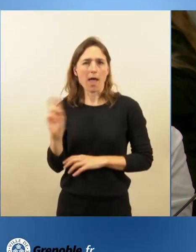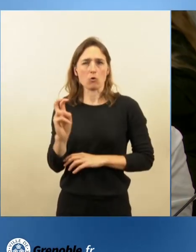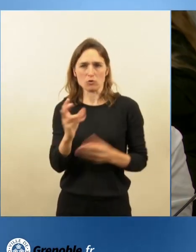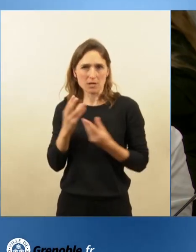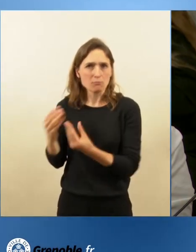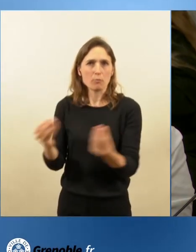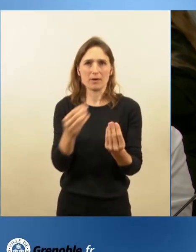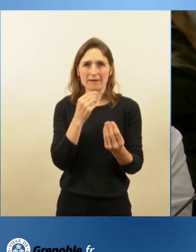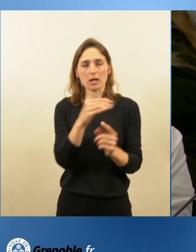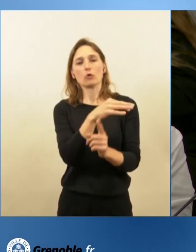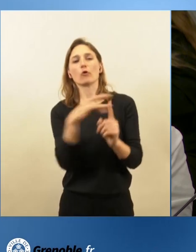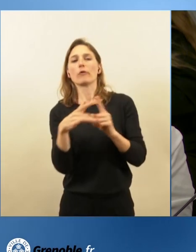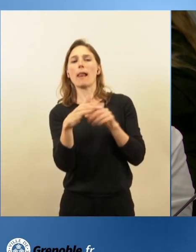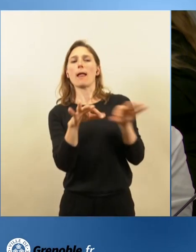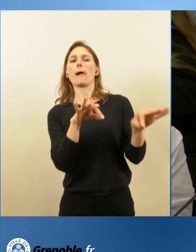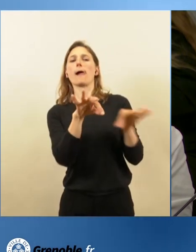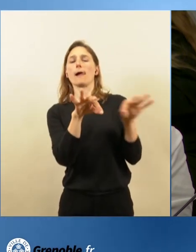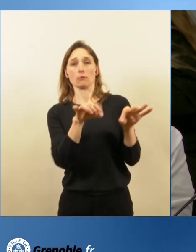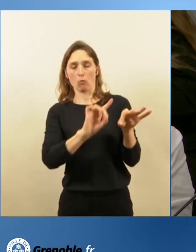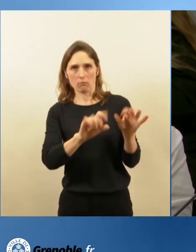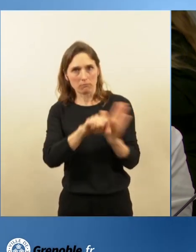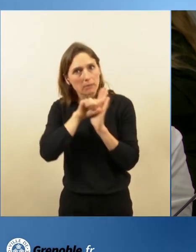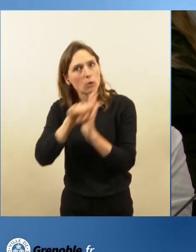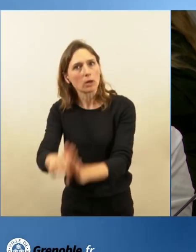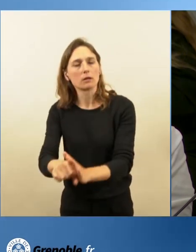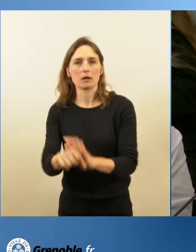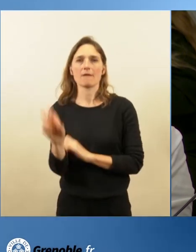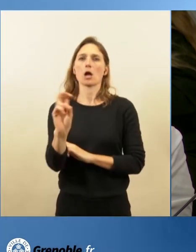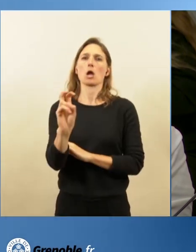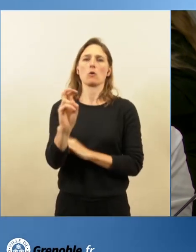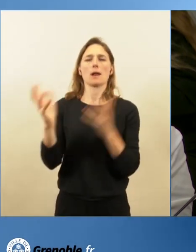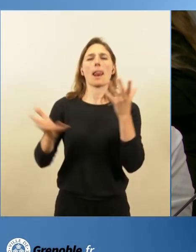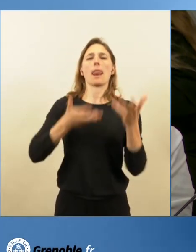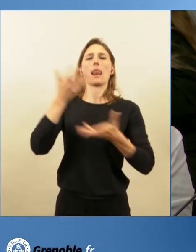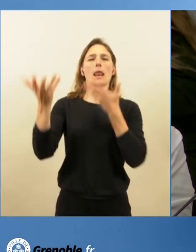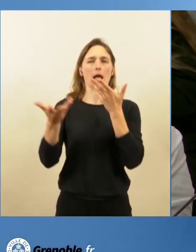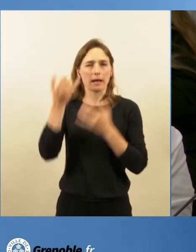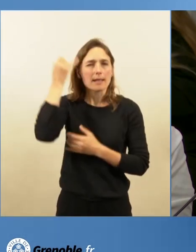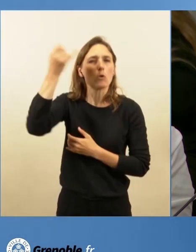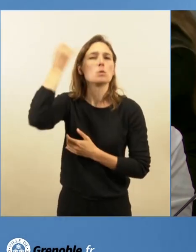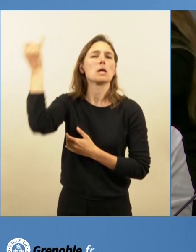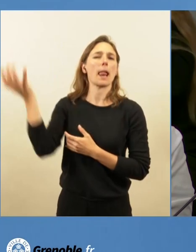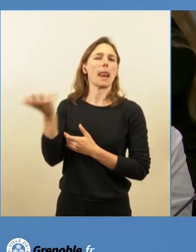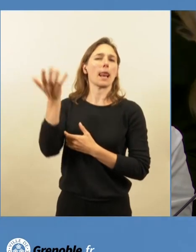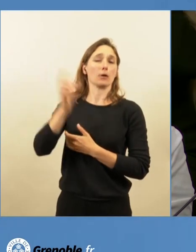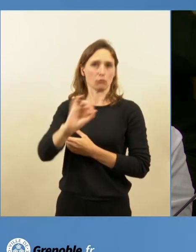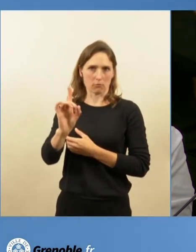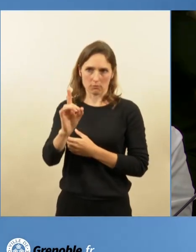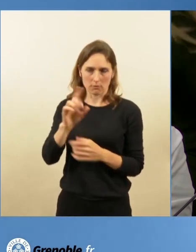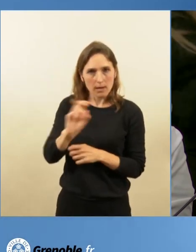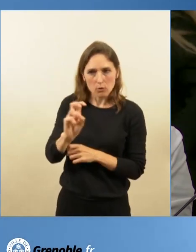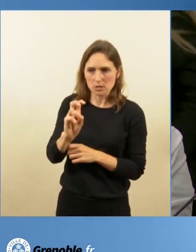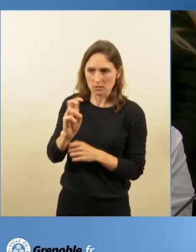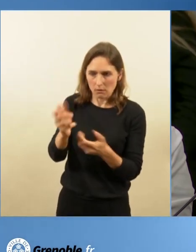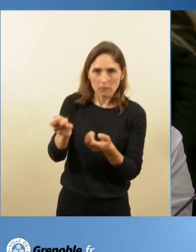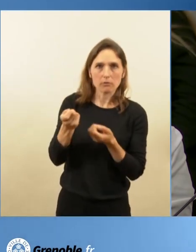social n'est pas une variable d'ajustement mais une priorité une écologie qui n'est pas dogmatique pas idéologique une écologie qui rassemble et qui